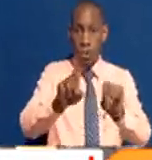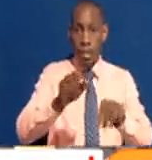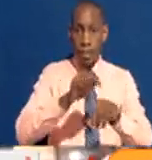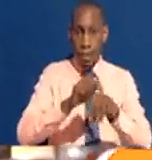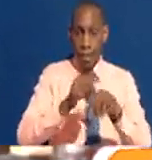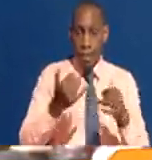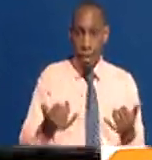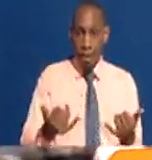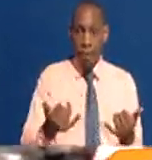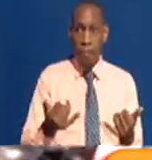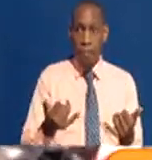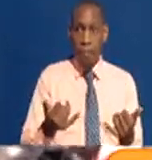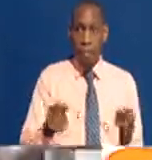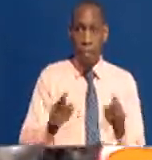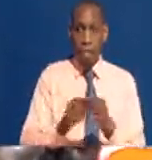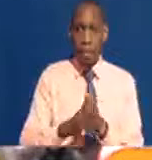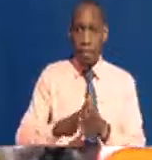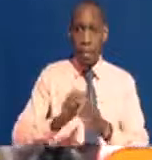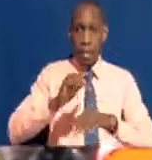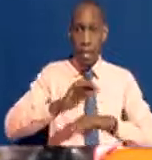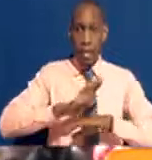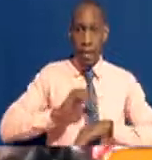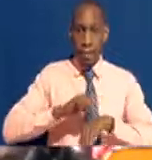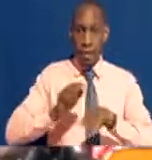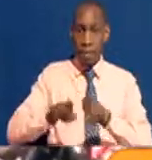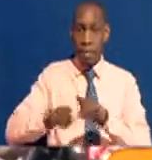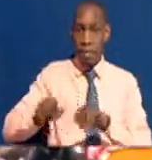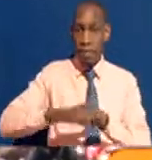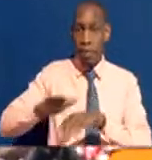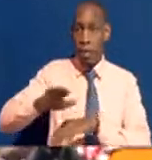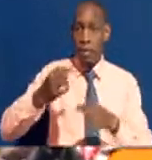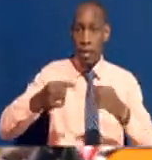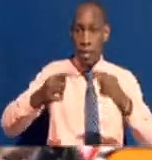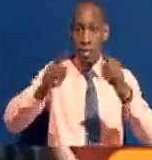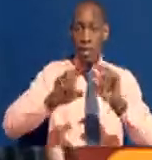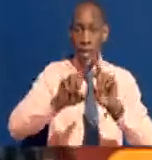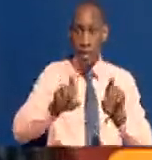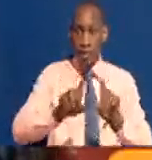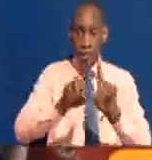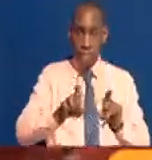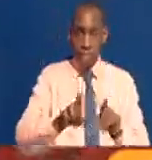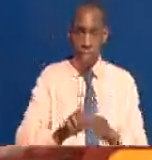period of time have an ample time and environment to succeed in the exams.